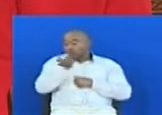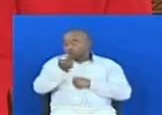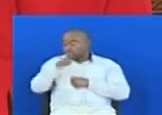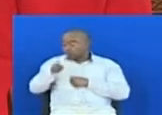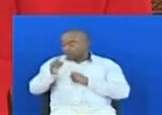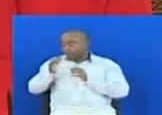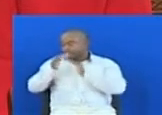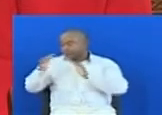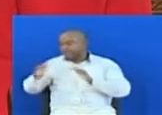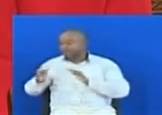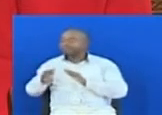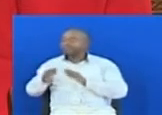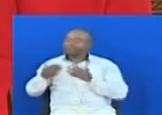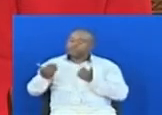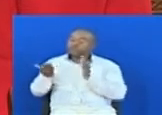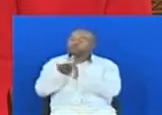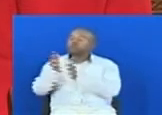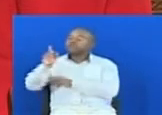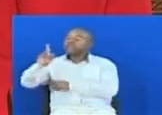mbalimbali watakwenda